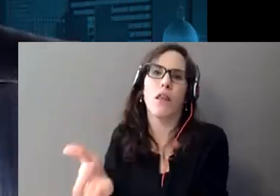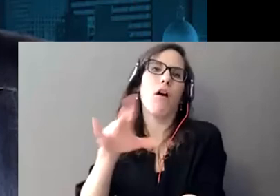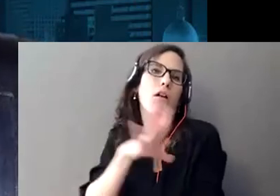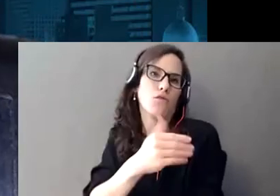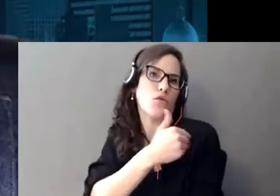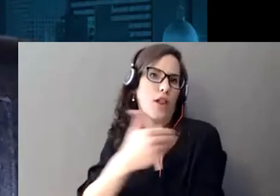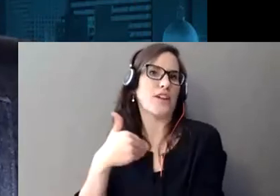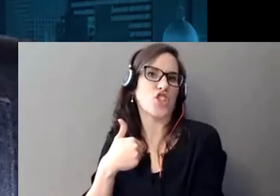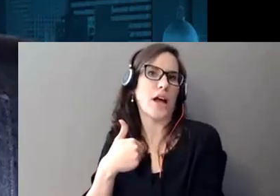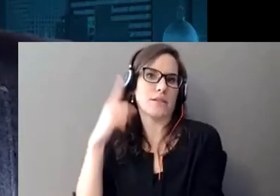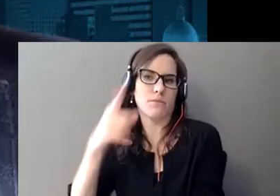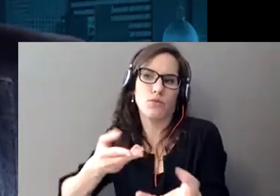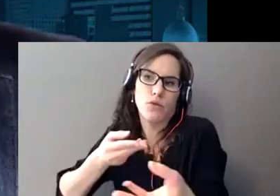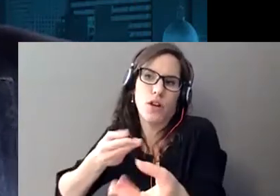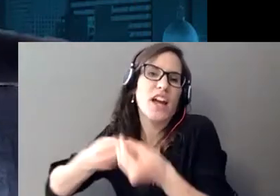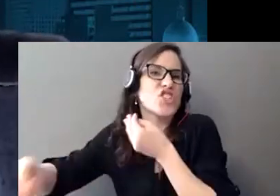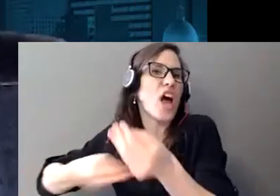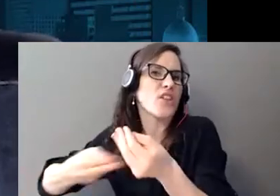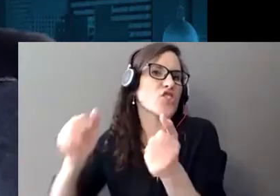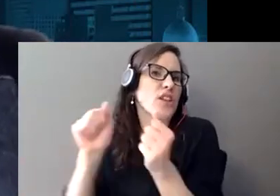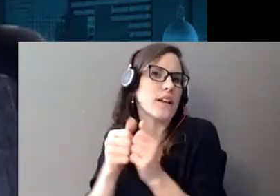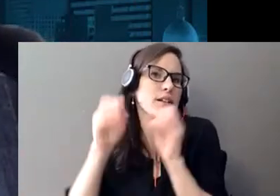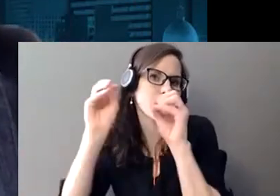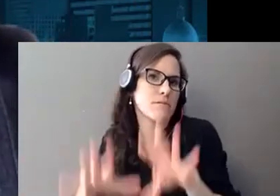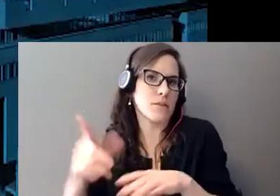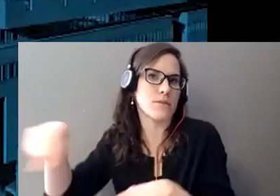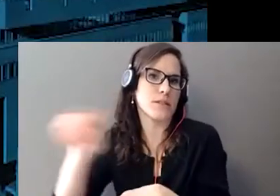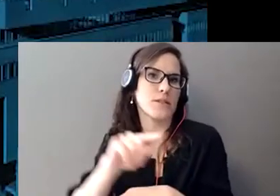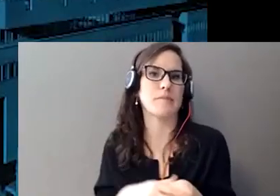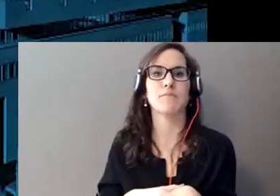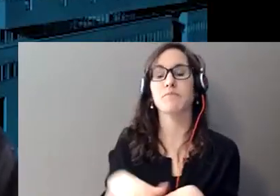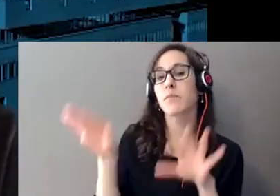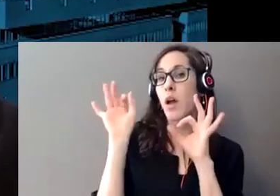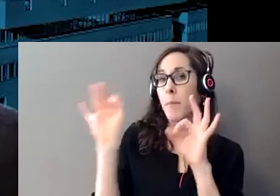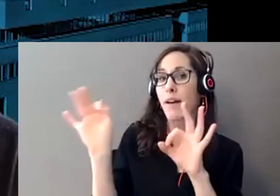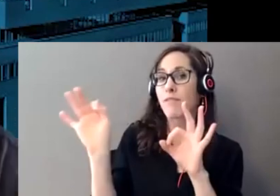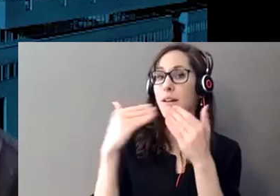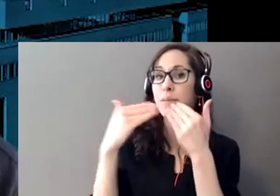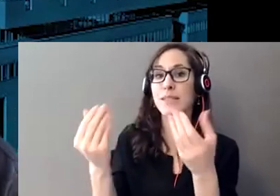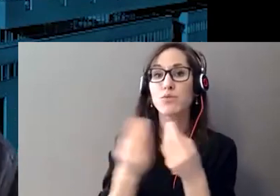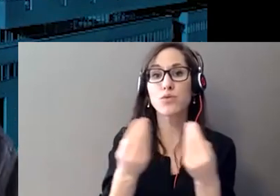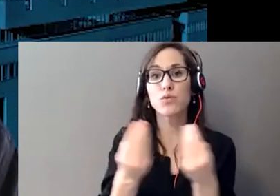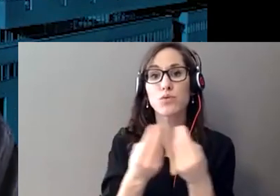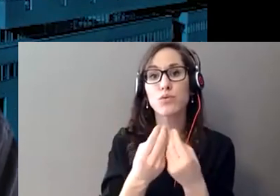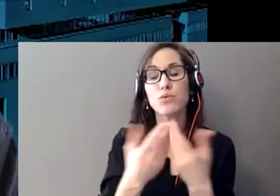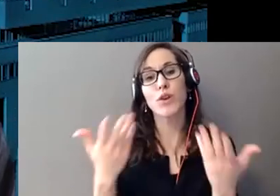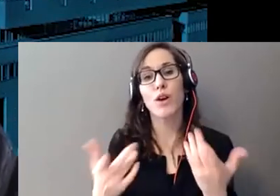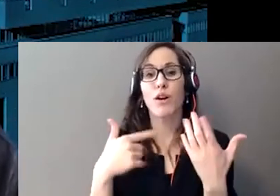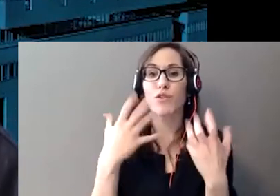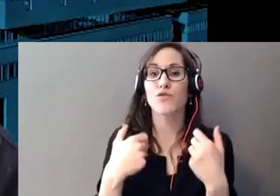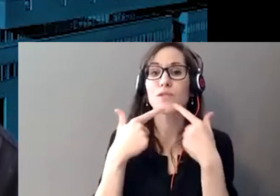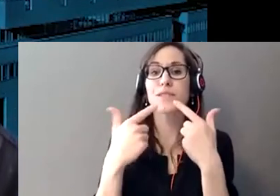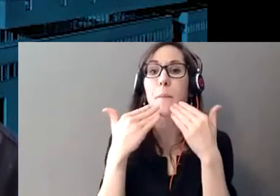'échange avec les personnes enseignantes merci parfait merci beaucoup écoutez je tiens tous à vous remercier